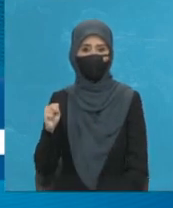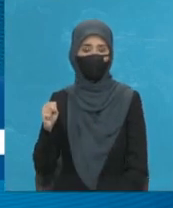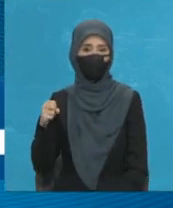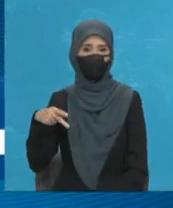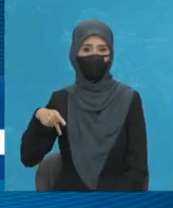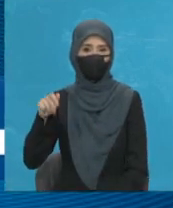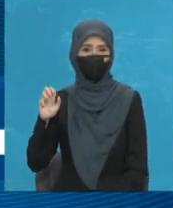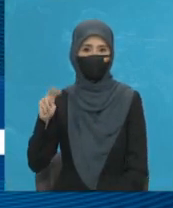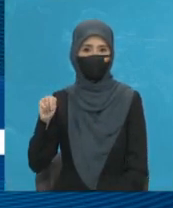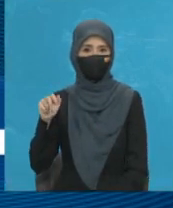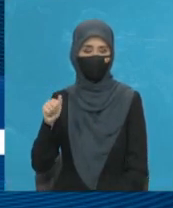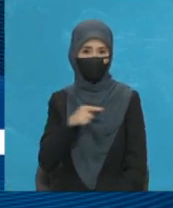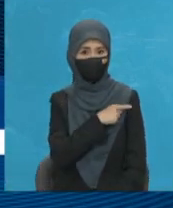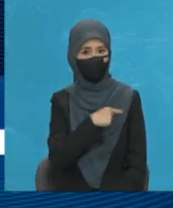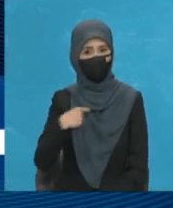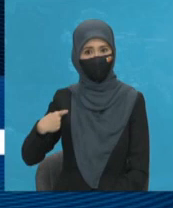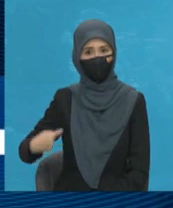Republik Rakyat Cina